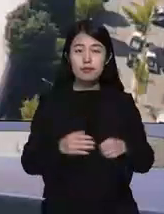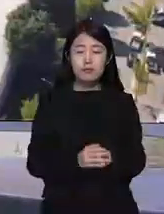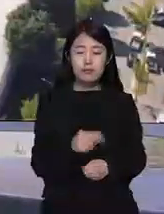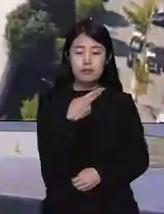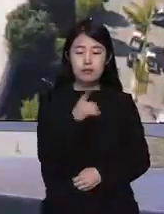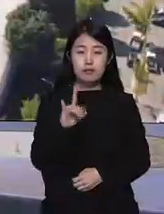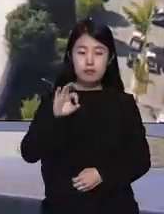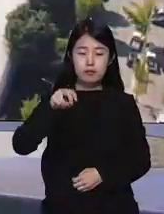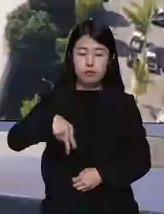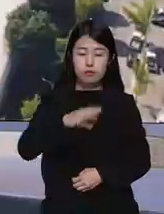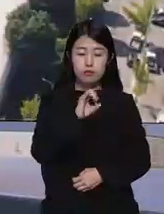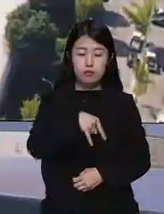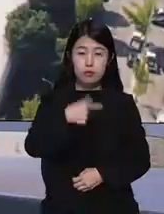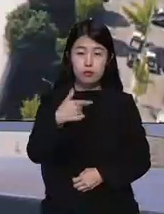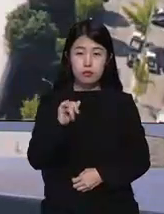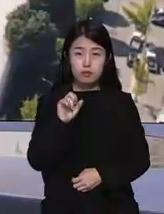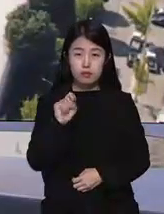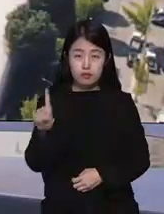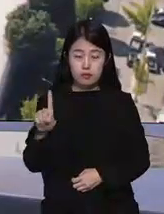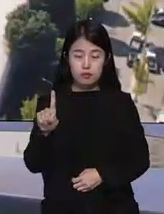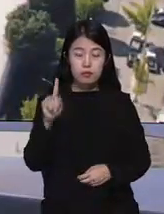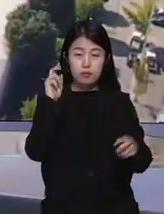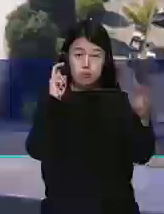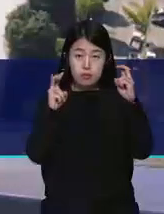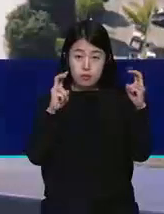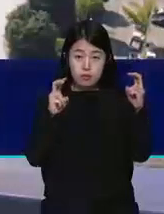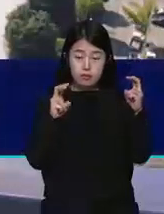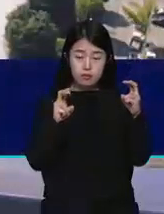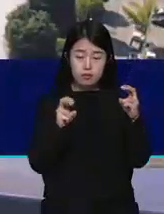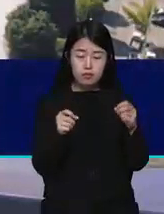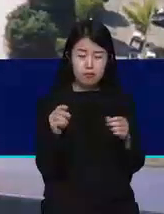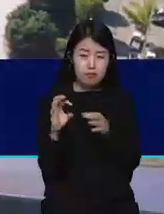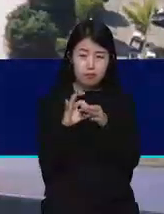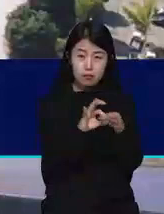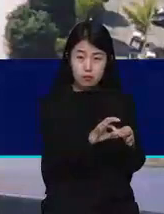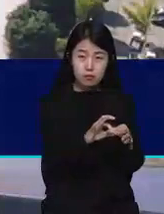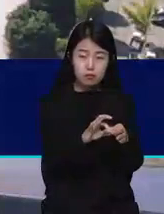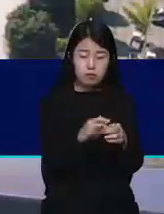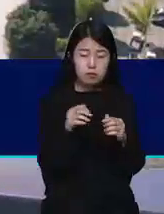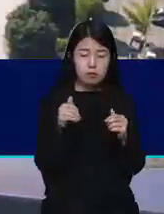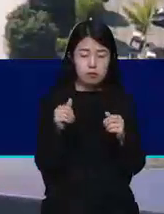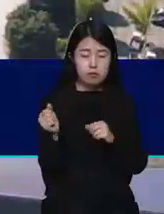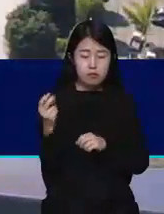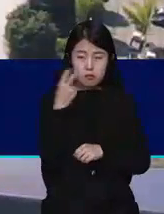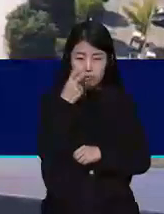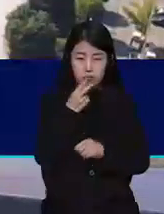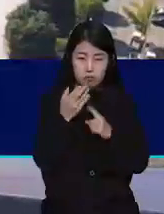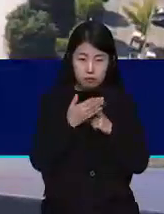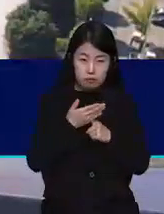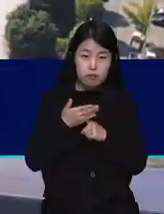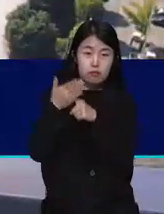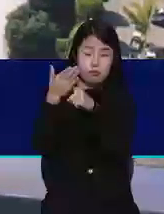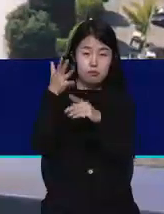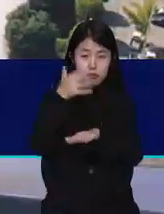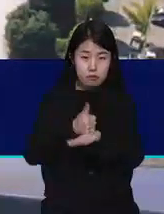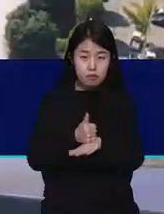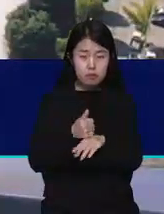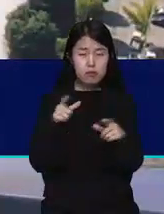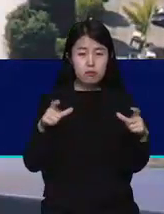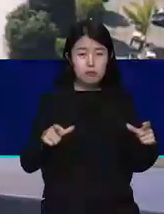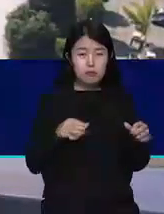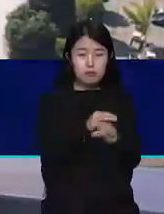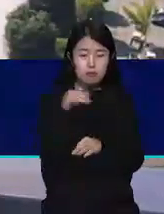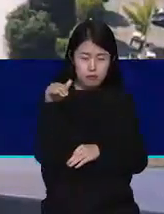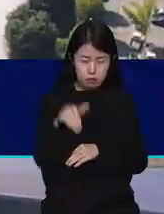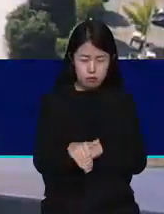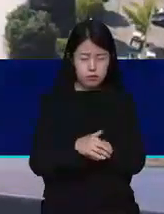대유이니아 그룹 계열사 세 곳이 잇따라 법정 관리를 신청하면서 지역 경제가 휘청거리고 있습니다. 일부 계열사에서는